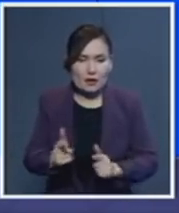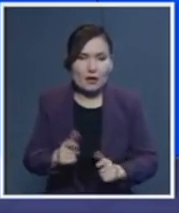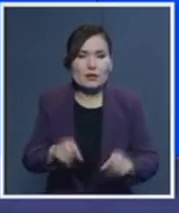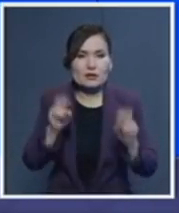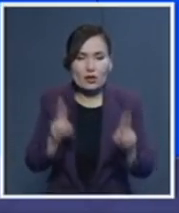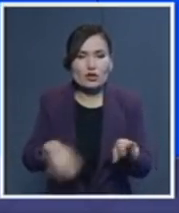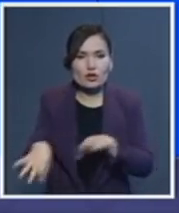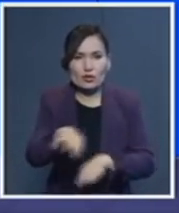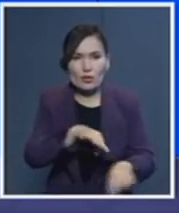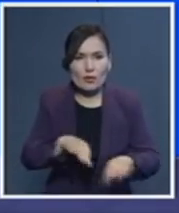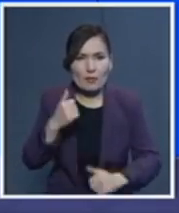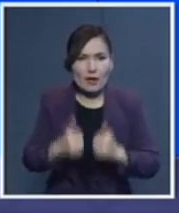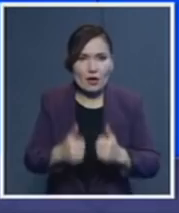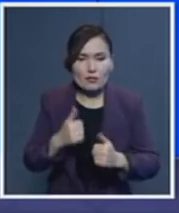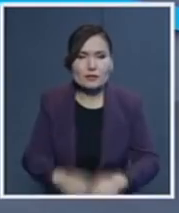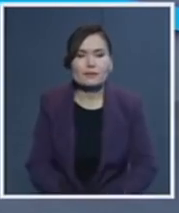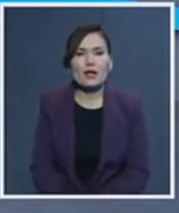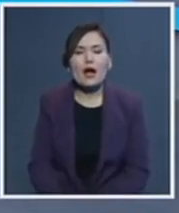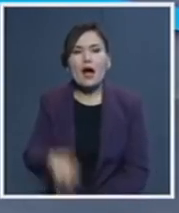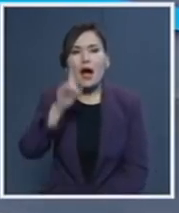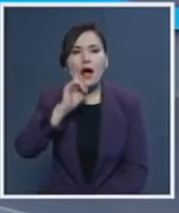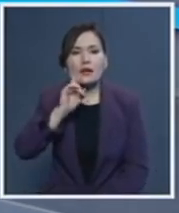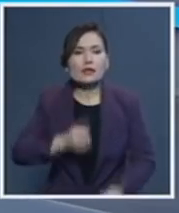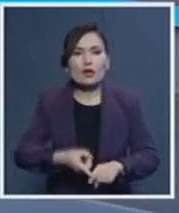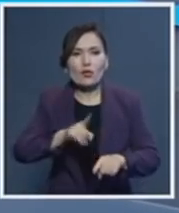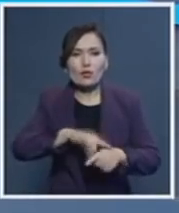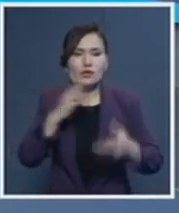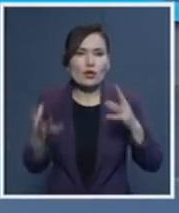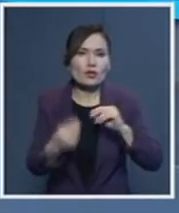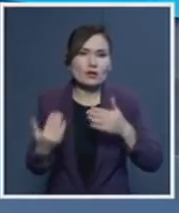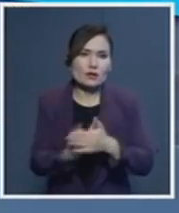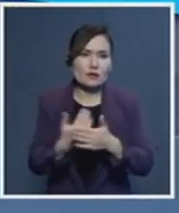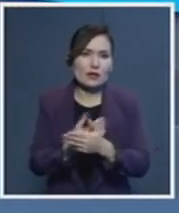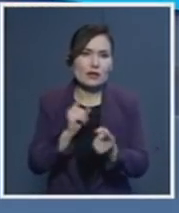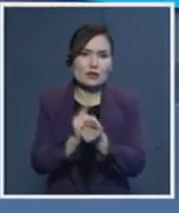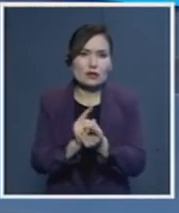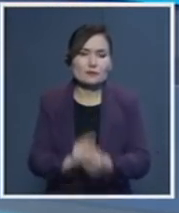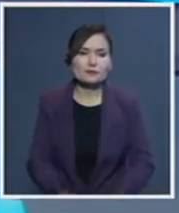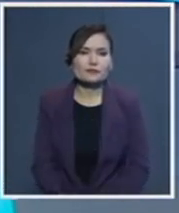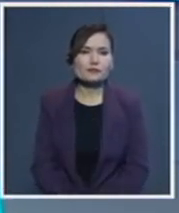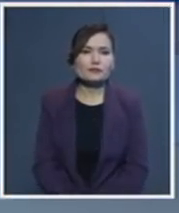арналған біздің байқауымыз. Әзірге айтар ақпар легі осындай. Аман сау болыңыздар.